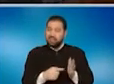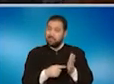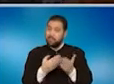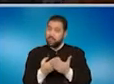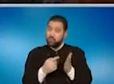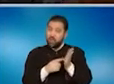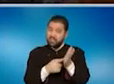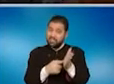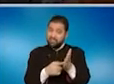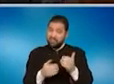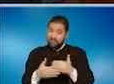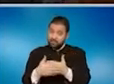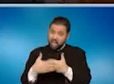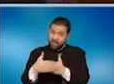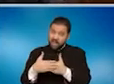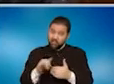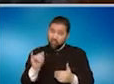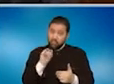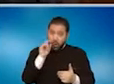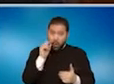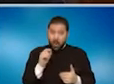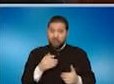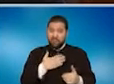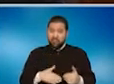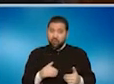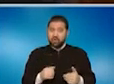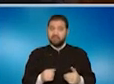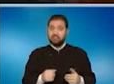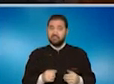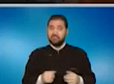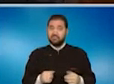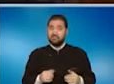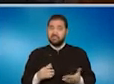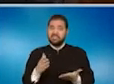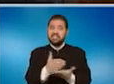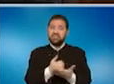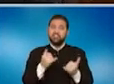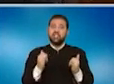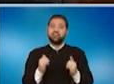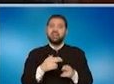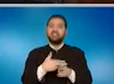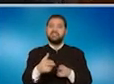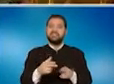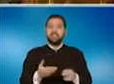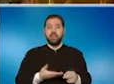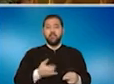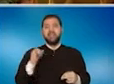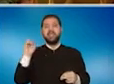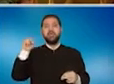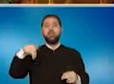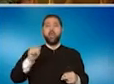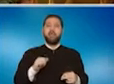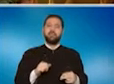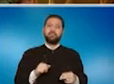vede și atrage și pe cei care vor să dobândească această sfințenie. Părinte Ioan,